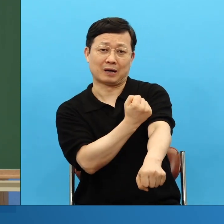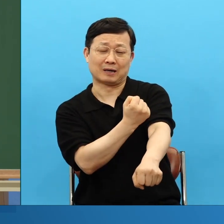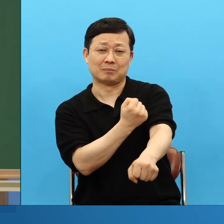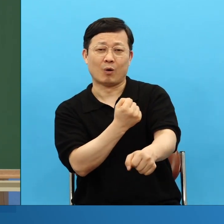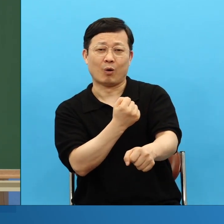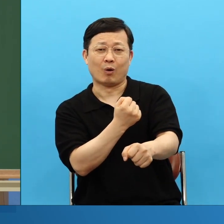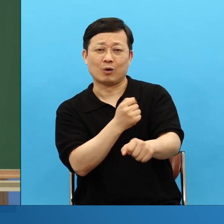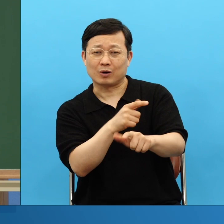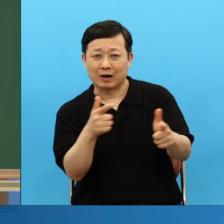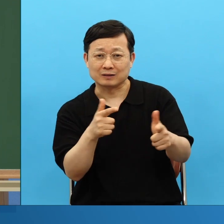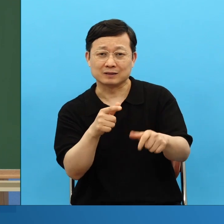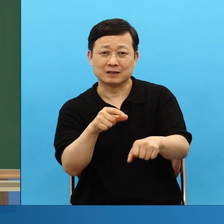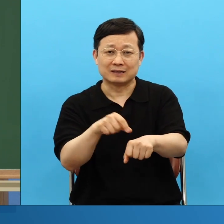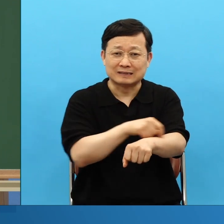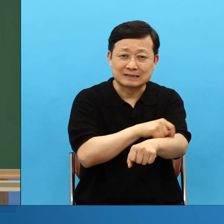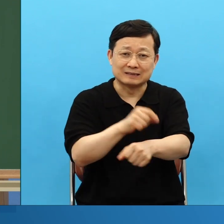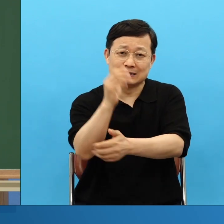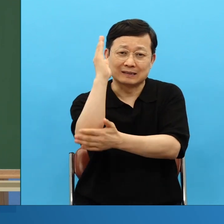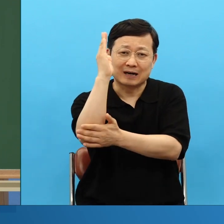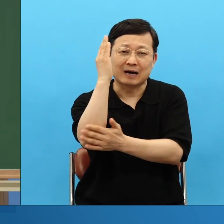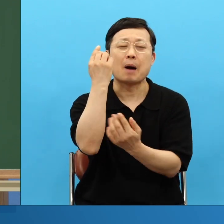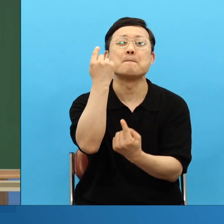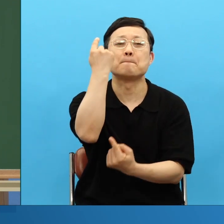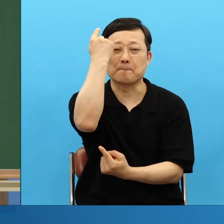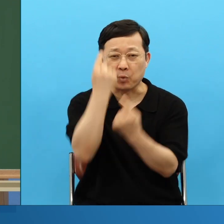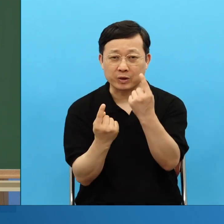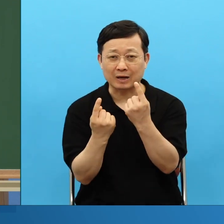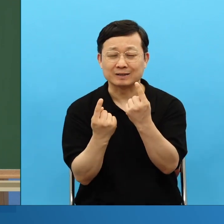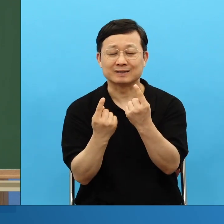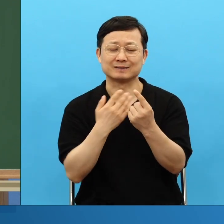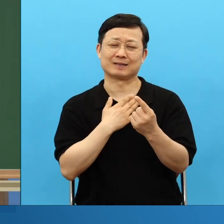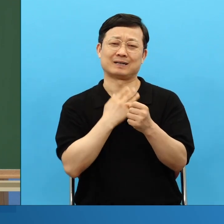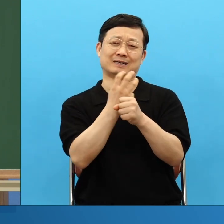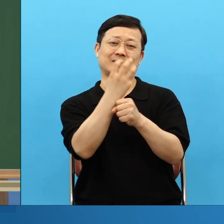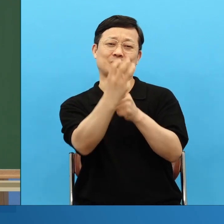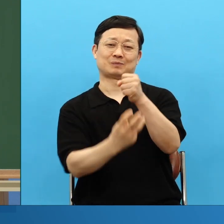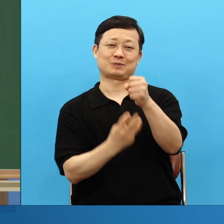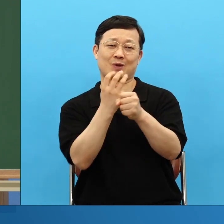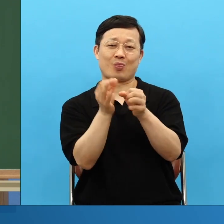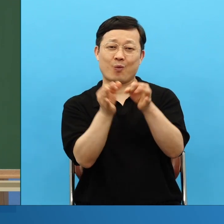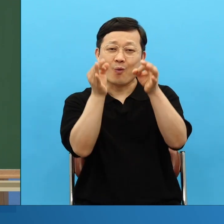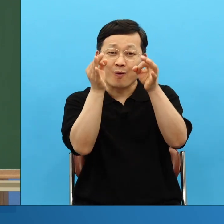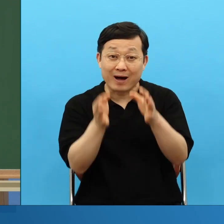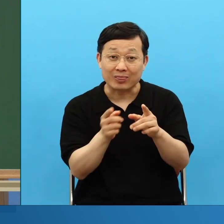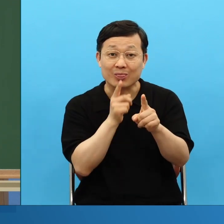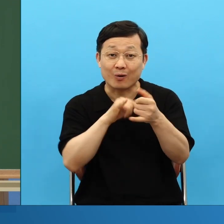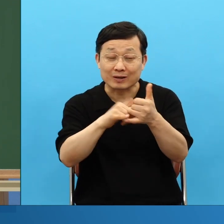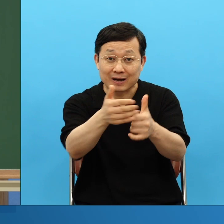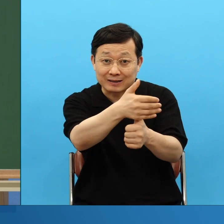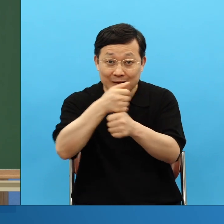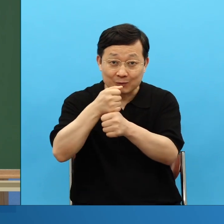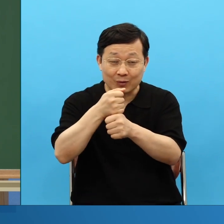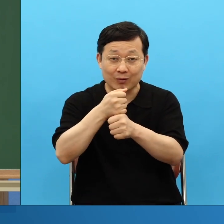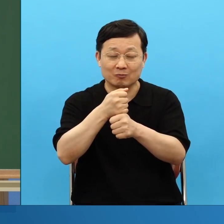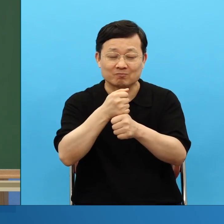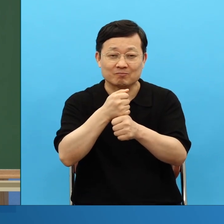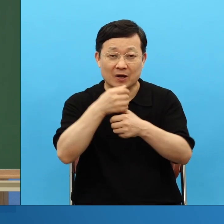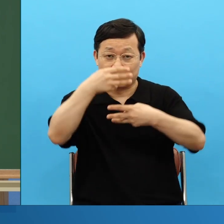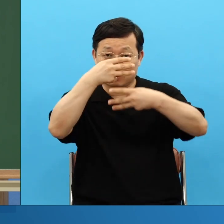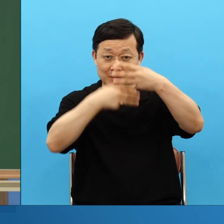특강이라기보다 언약의 여정을 30년간 중독 현장에 저를 있게 하셨다가 하나님이 이 자리를